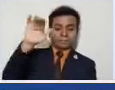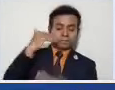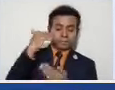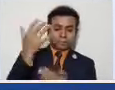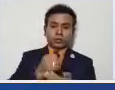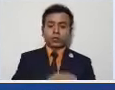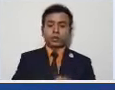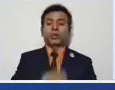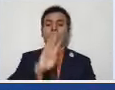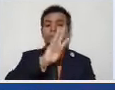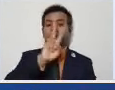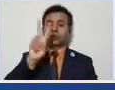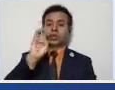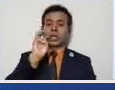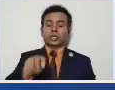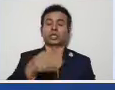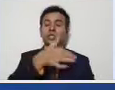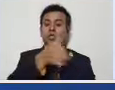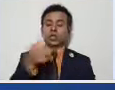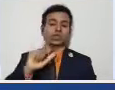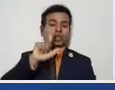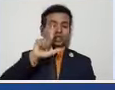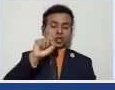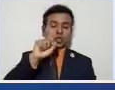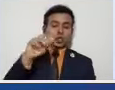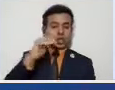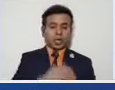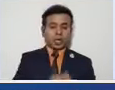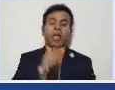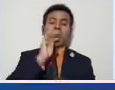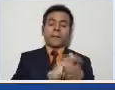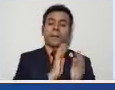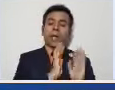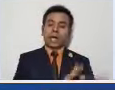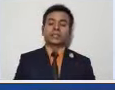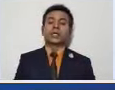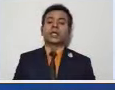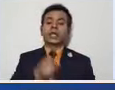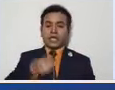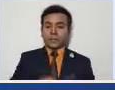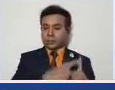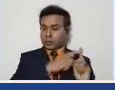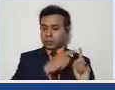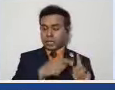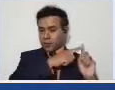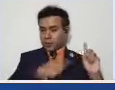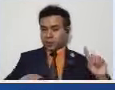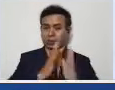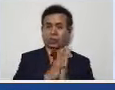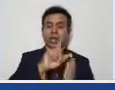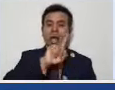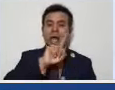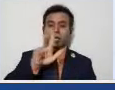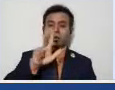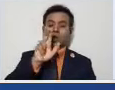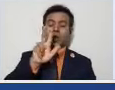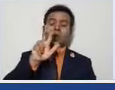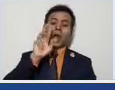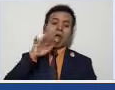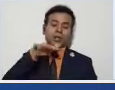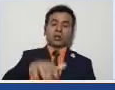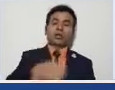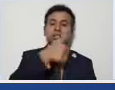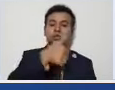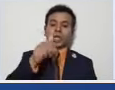আমরা ব্যক্তিগত সুরক্ষা সামগ্রীর একটা তথ্য আপনাদেরকে দিয়ে থাকি গত 24 ঘন্টায় নতুন করে সংগৃহীত হয়েছে